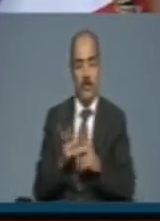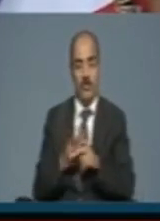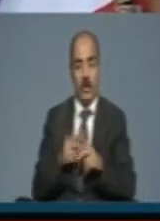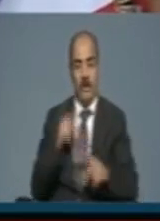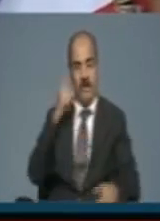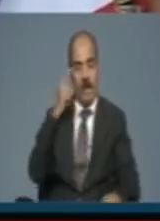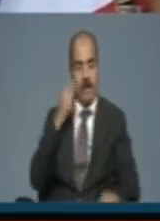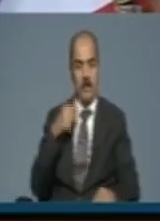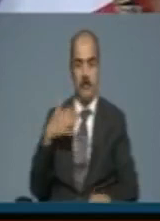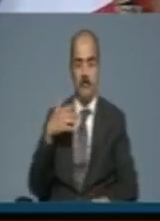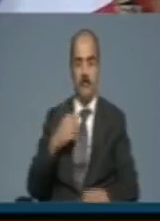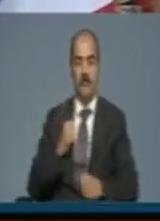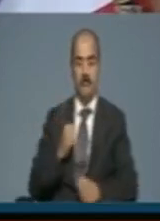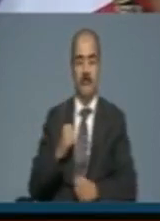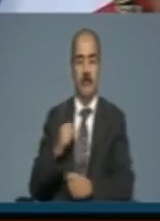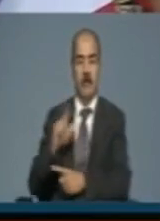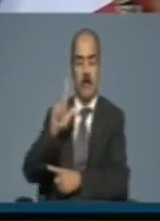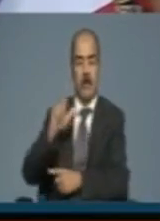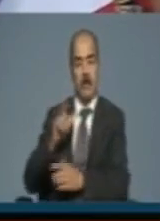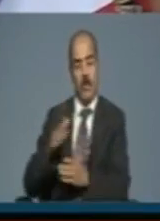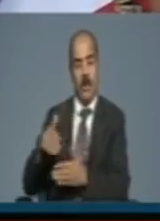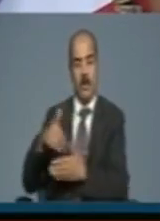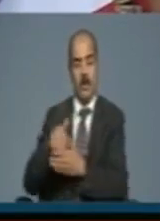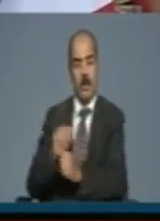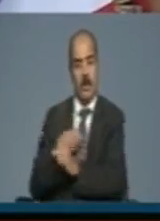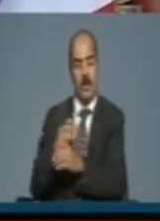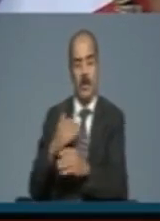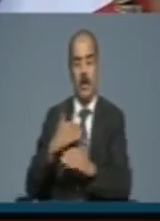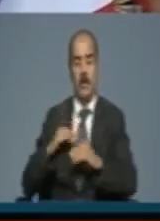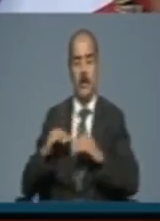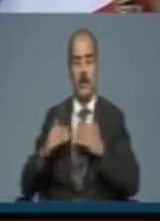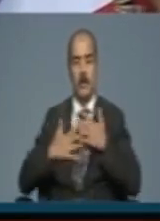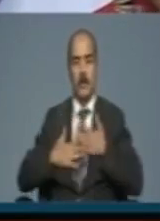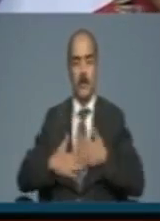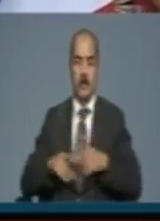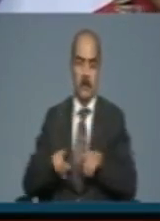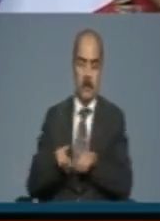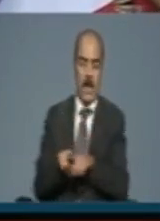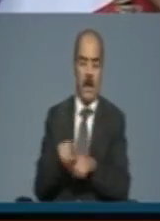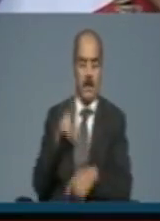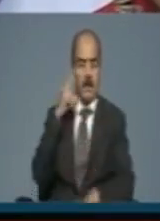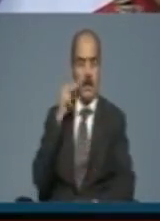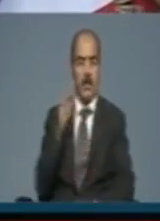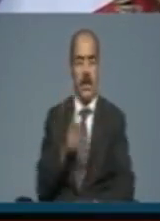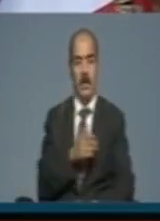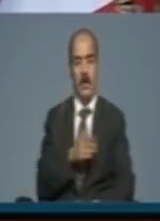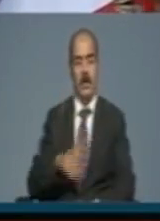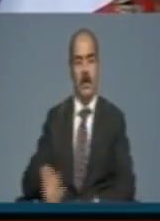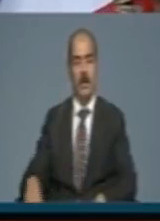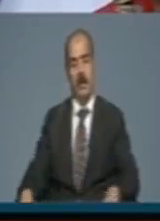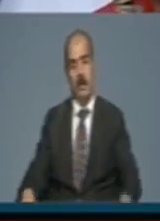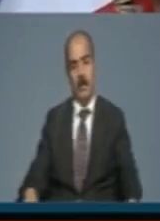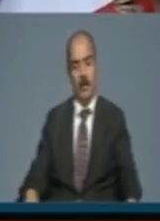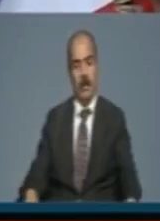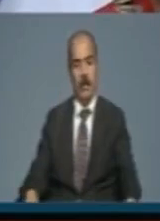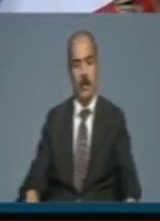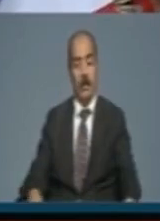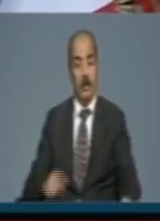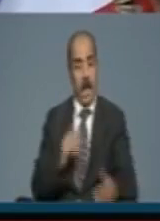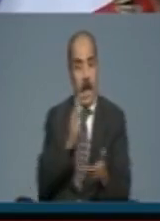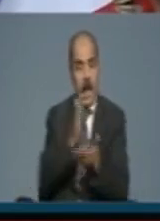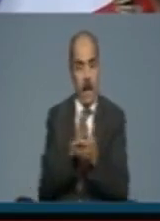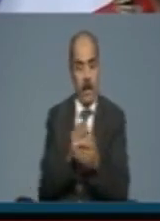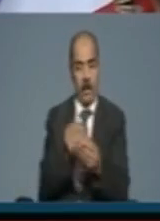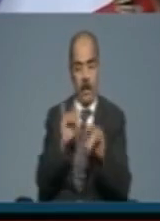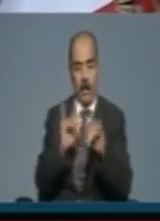سيادة بيعيش بأمن وأمان جنب دولة إسرائيلية اللي لها الحق التواجد